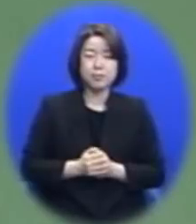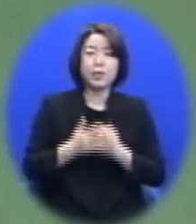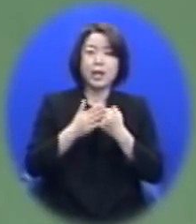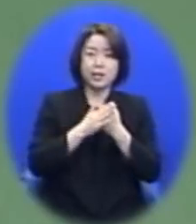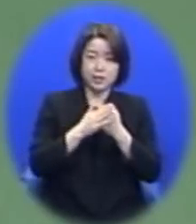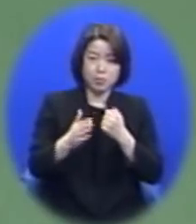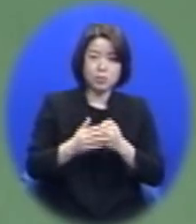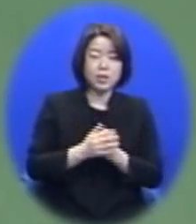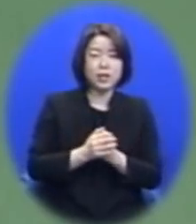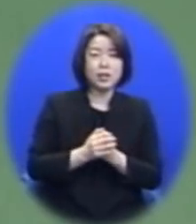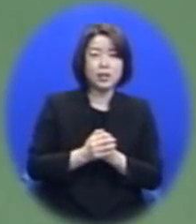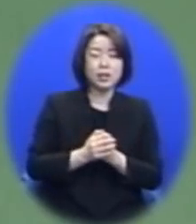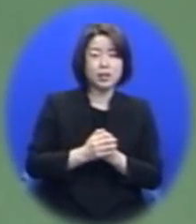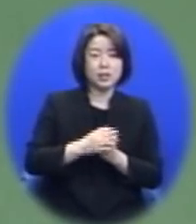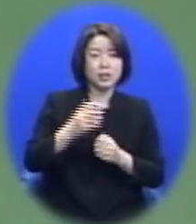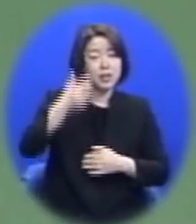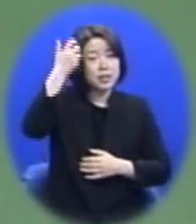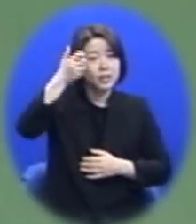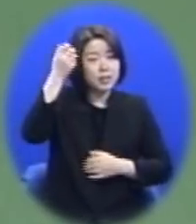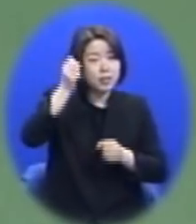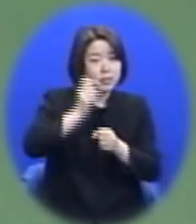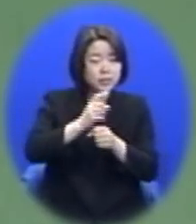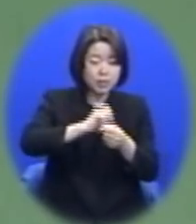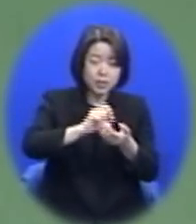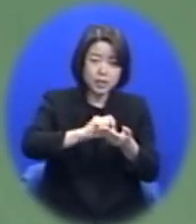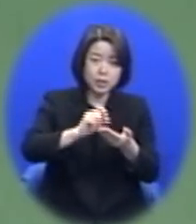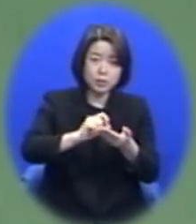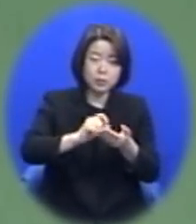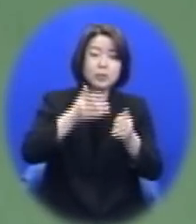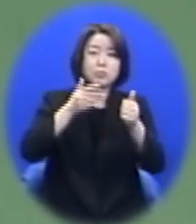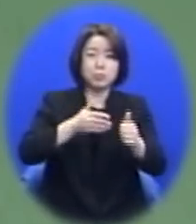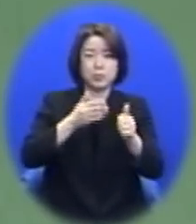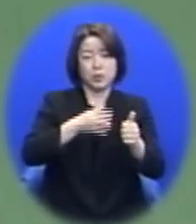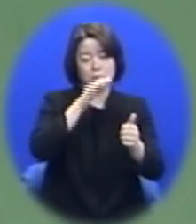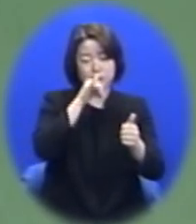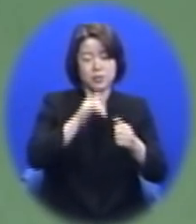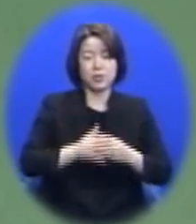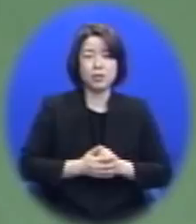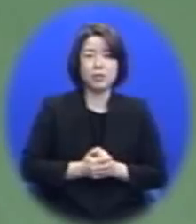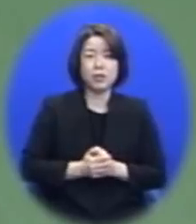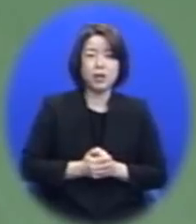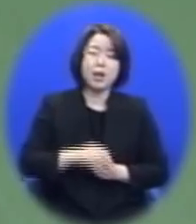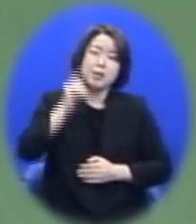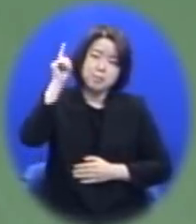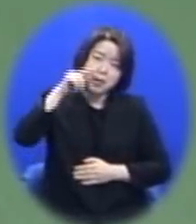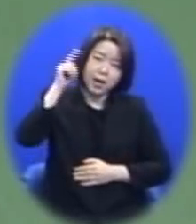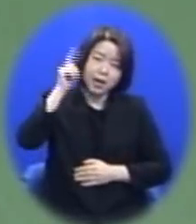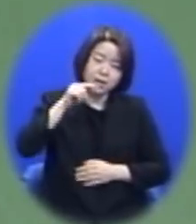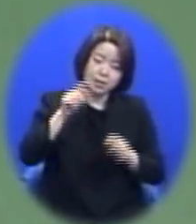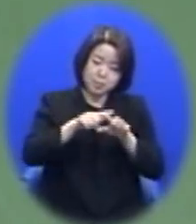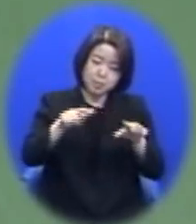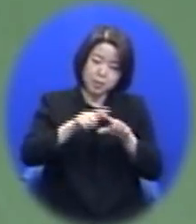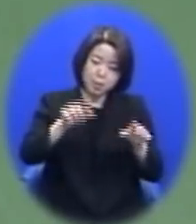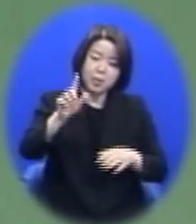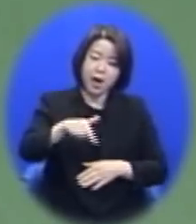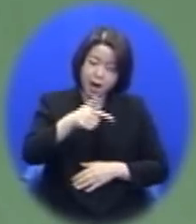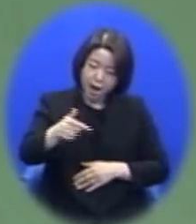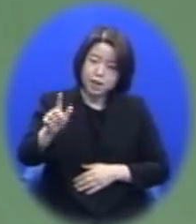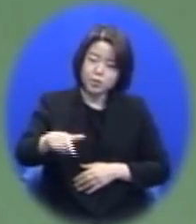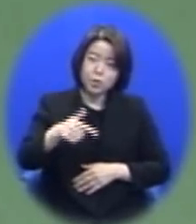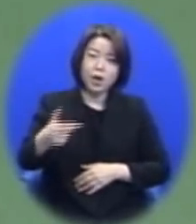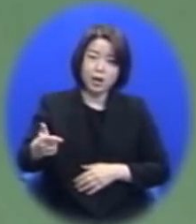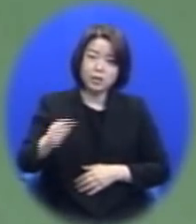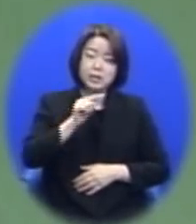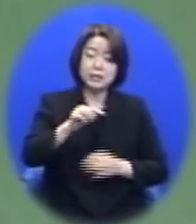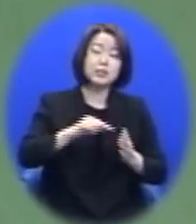그래서 영성일기도 써보시라고 권해드린 겁니다. 매일 평범한 하루하루